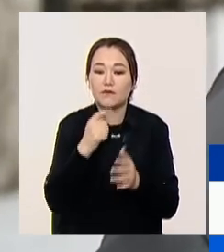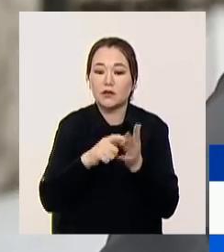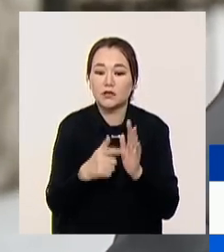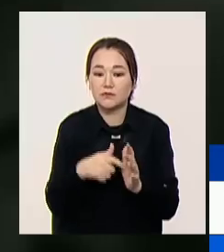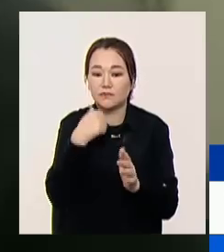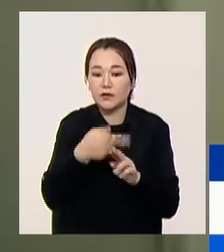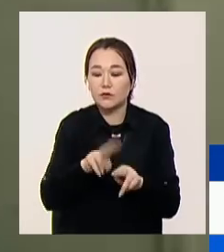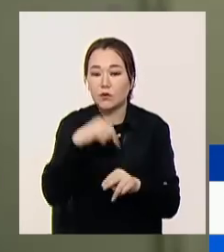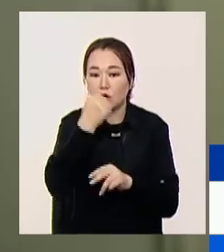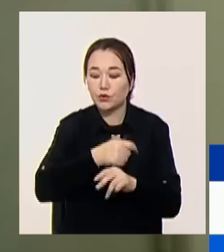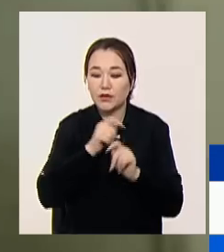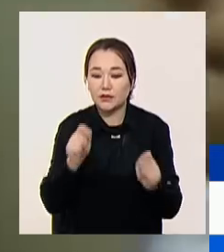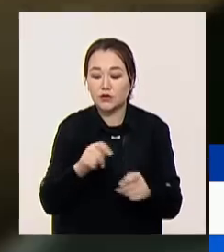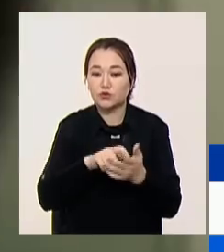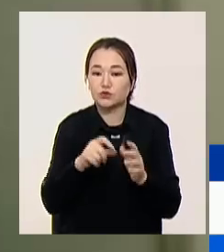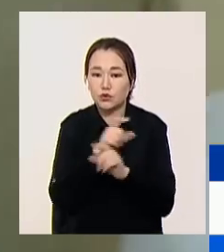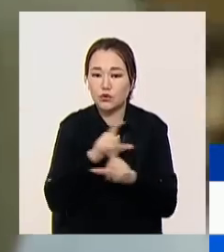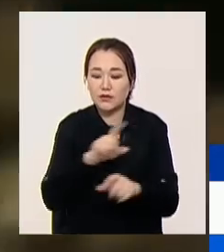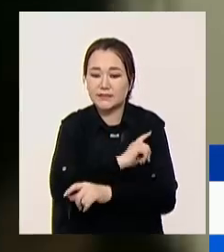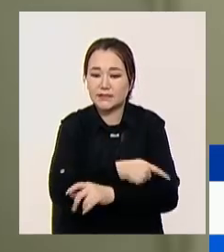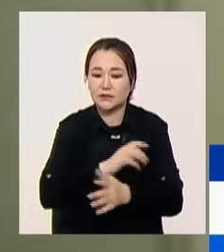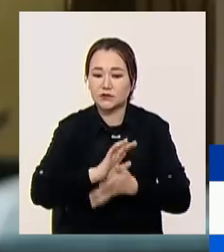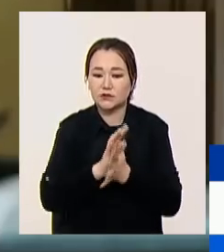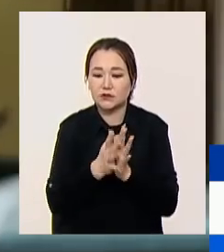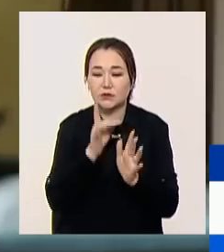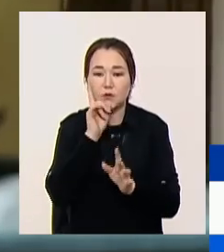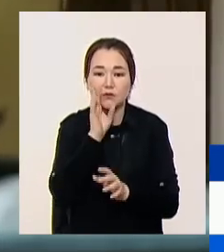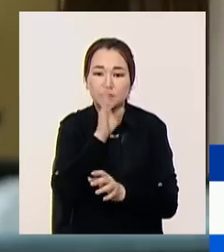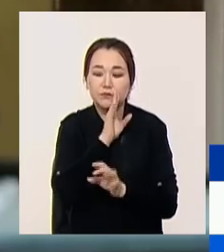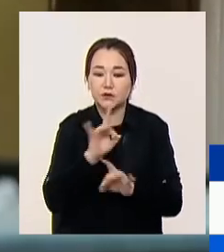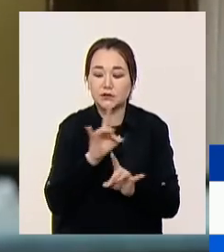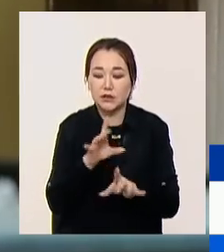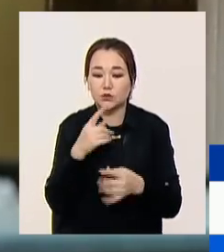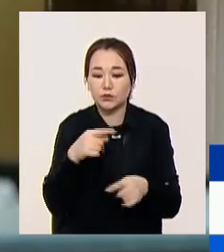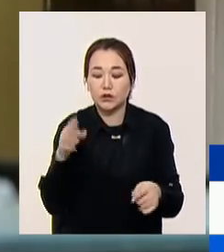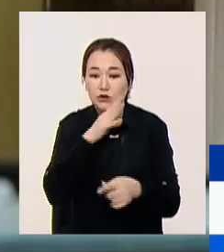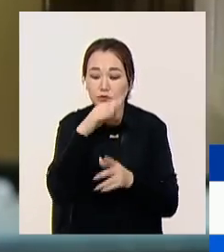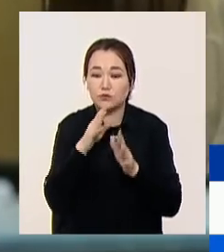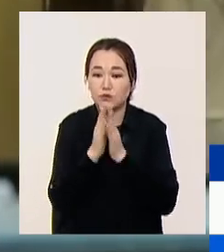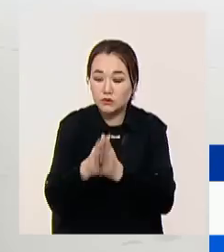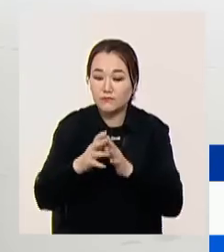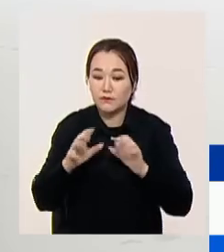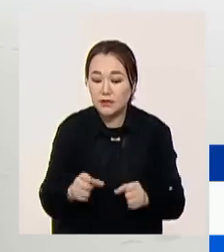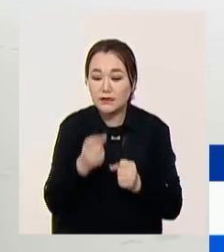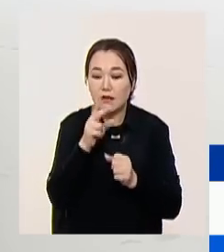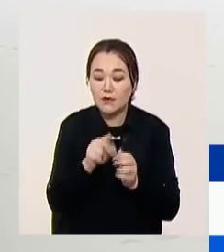этом году. Но школа сильно перегружена, говорит молодая мама. Она, как и другие родители, просит власти построить здесь для